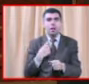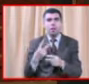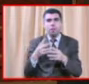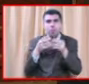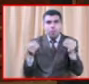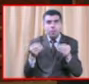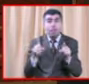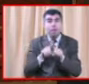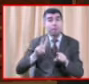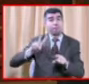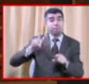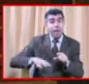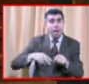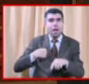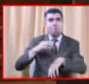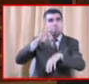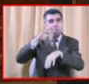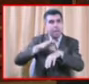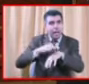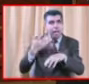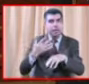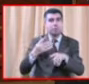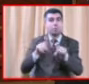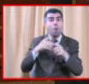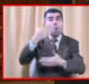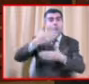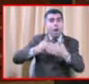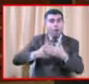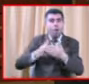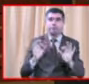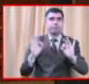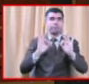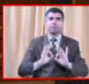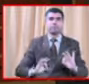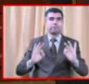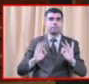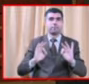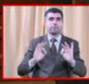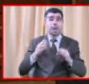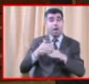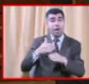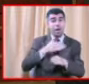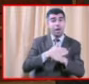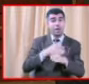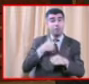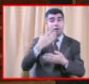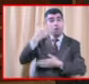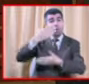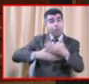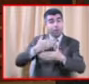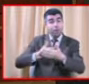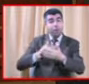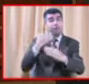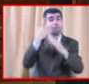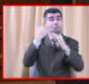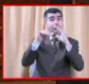عذر حقيقي وليس عذر مكتوب في الورقة. وأنا بعثت برسالة يوم كان هنا الثلاثاء السابقة التي